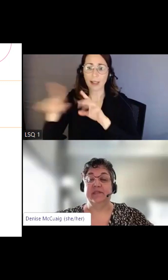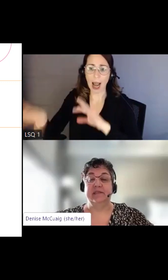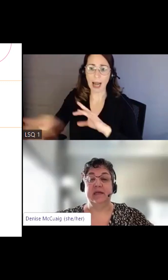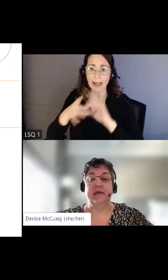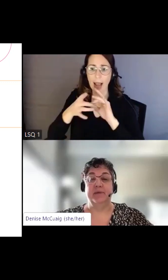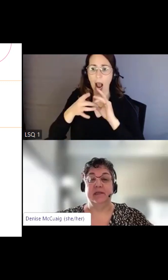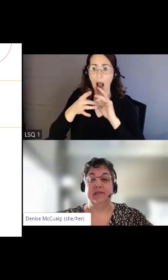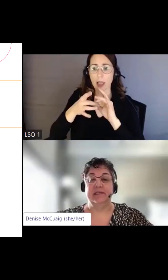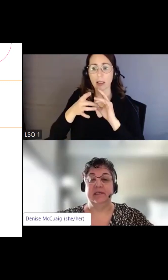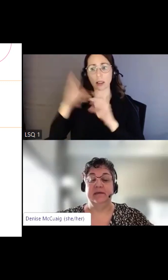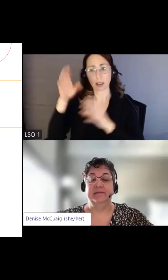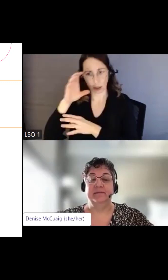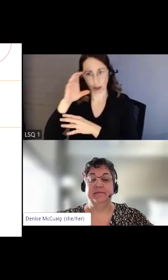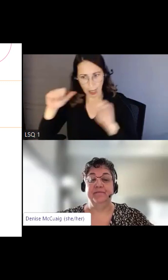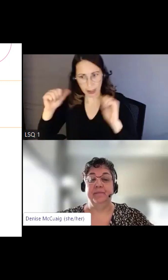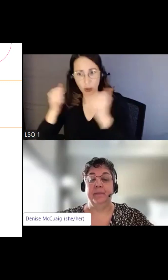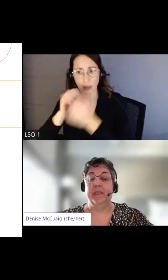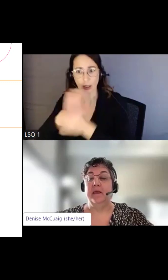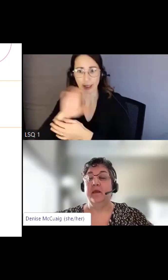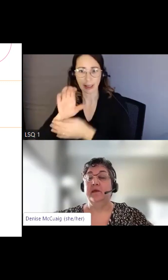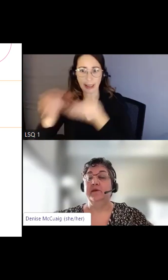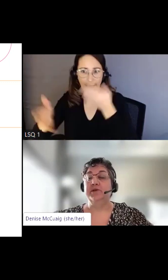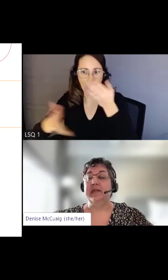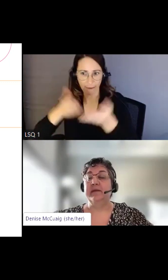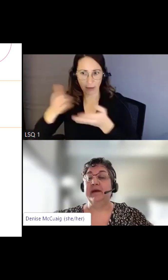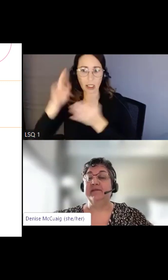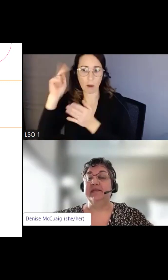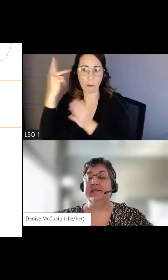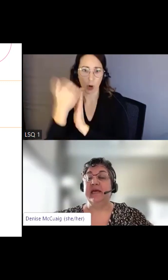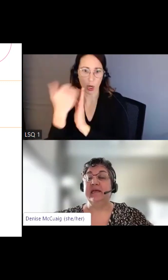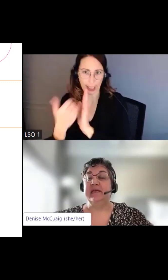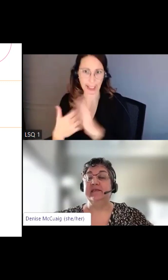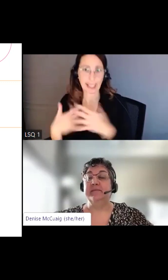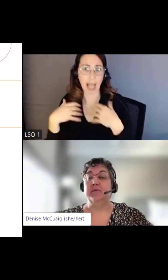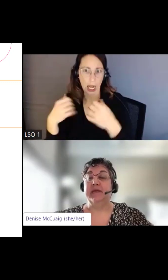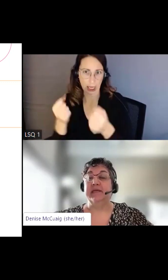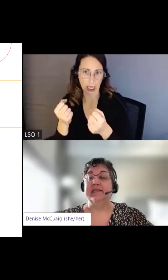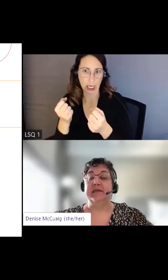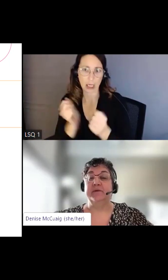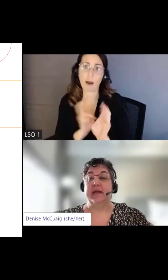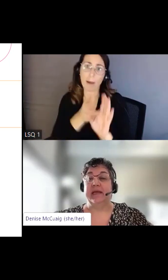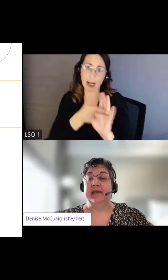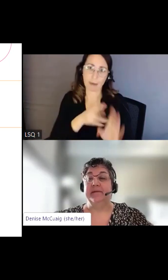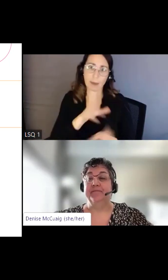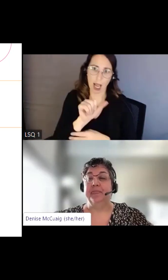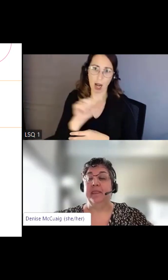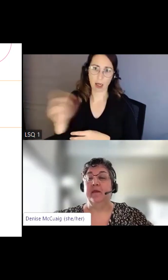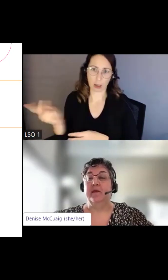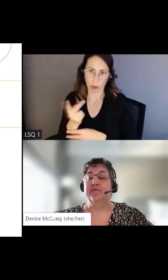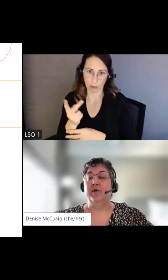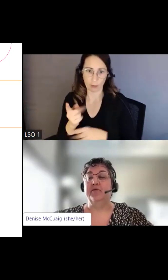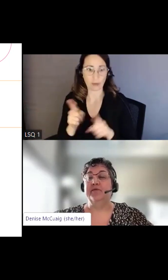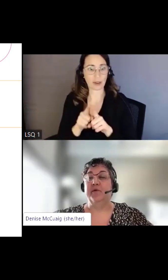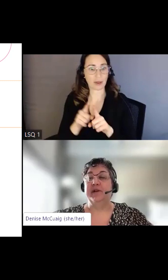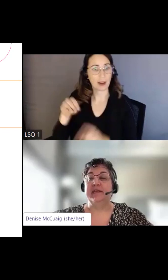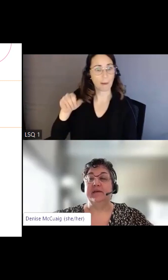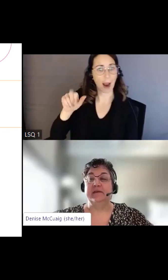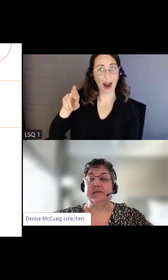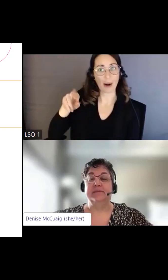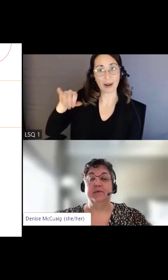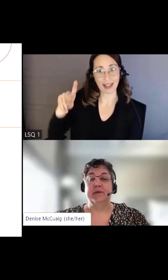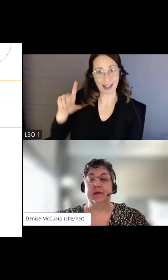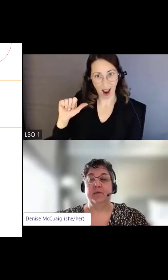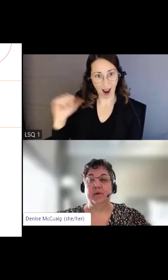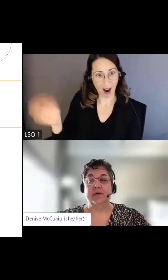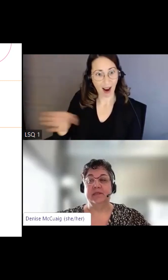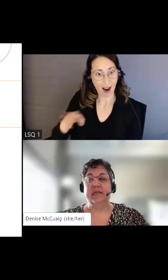santé. Alors, il y a Marika Sandrelli aussi qui va se joindre à Bev aujourd'hui. Pendant plus de 40 ans, Marika a travaillé dans les domaines